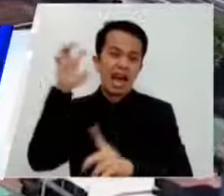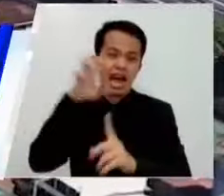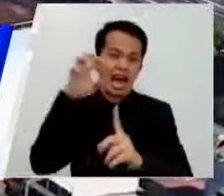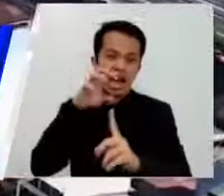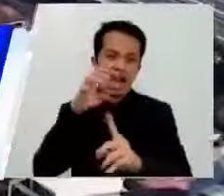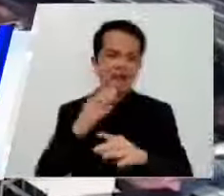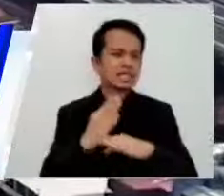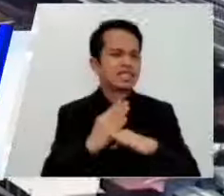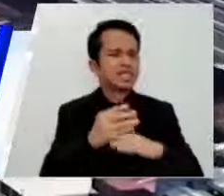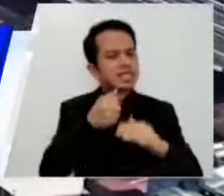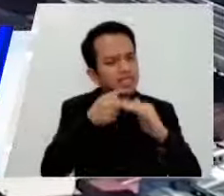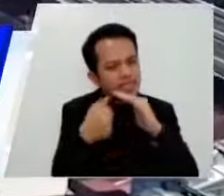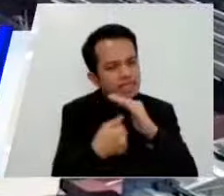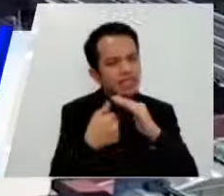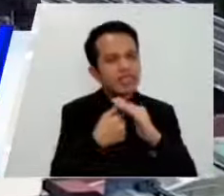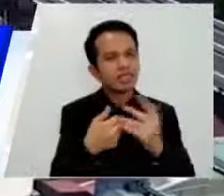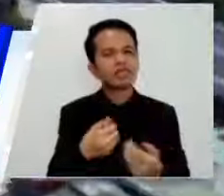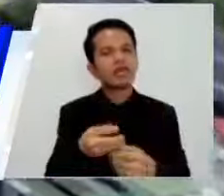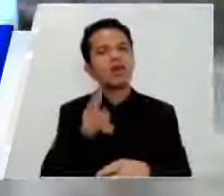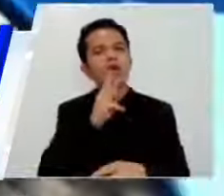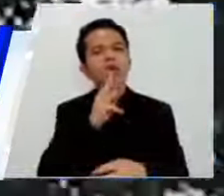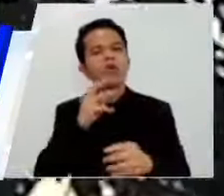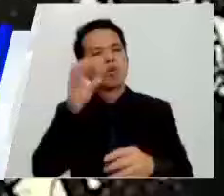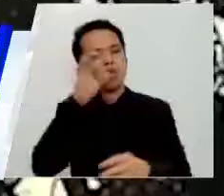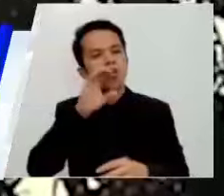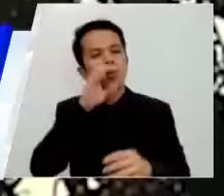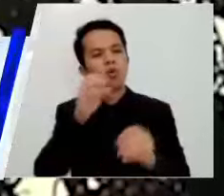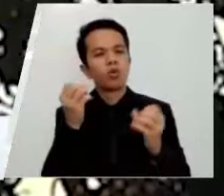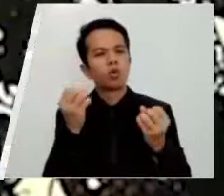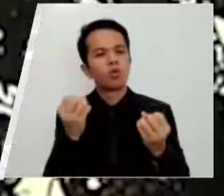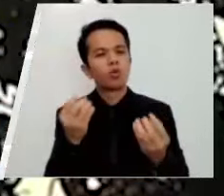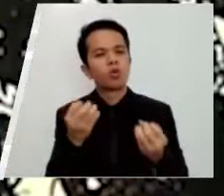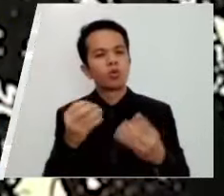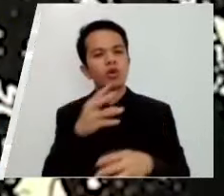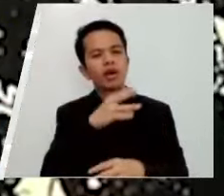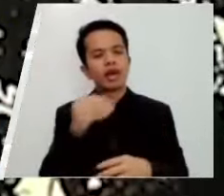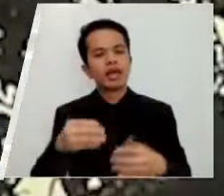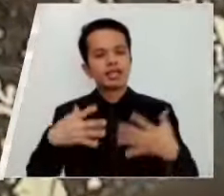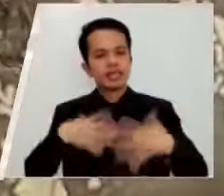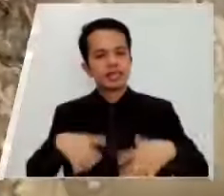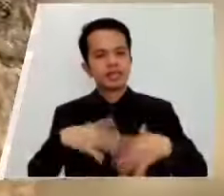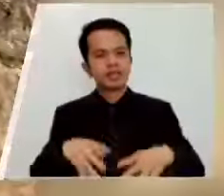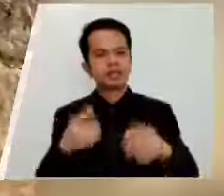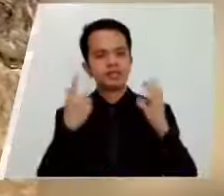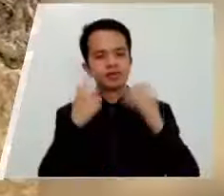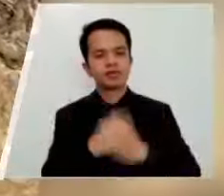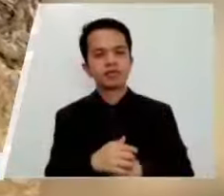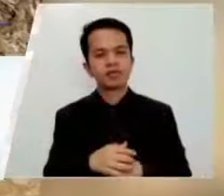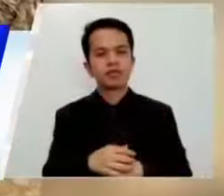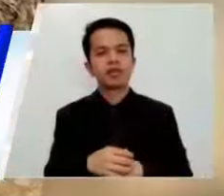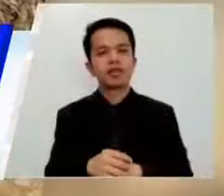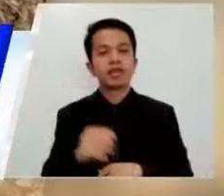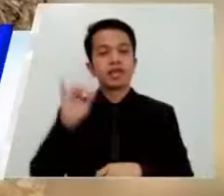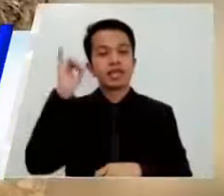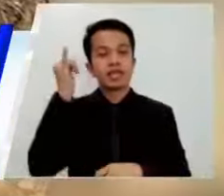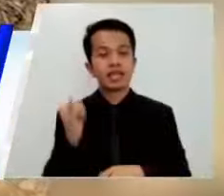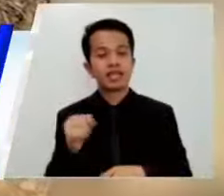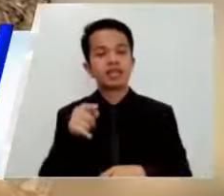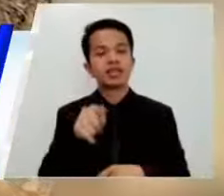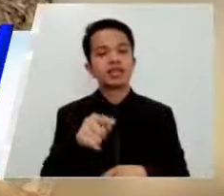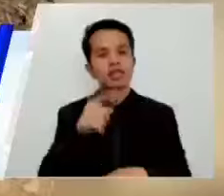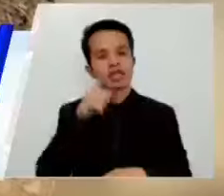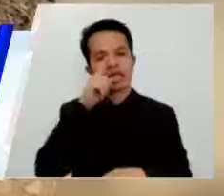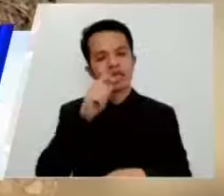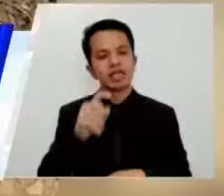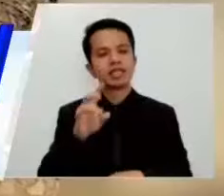tubig at magsuot ng preskong damit. Sa San Vicente, Ilocos Sur, isang lalaking 75 anyos